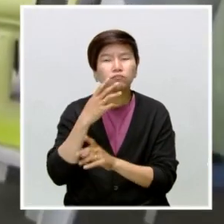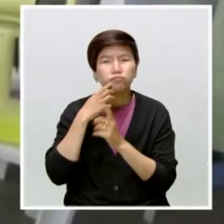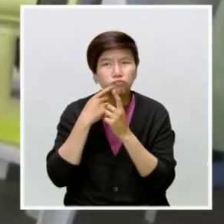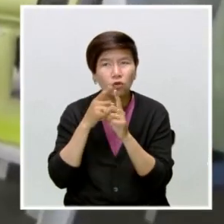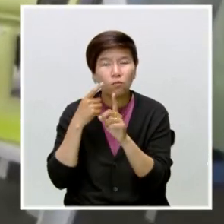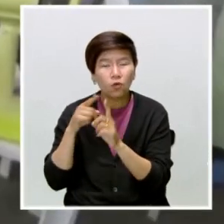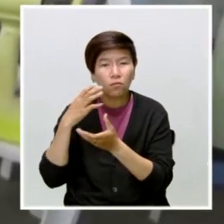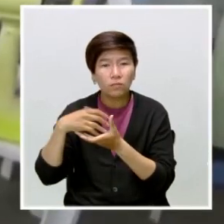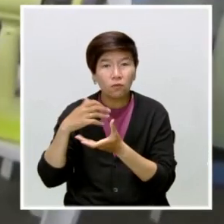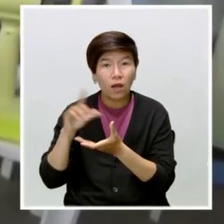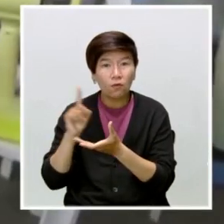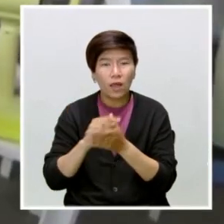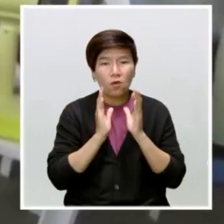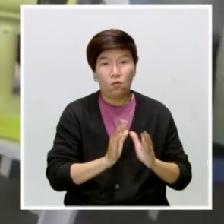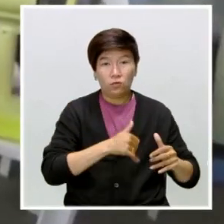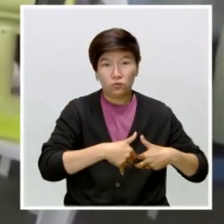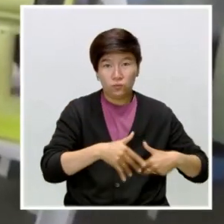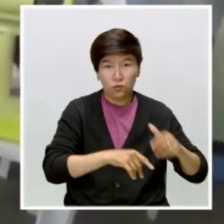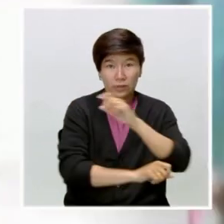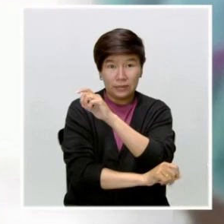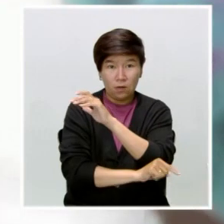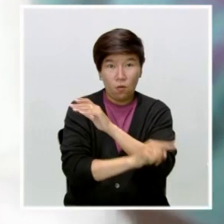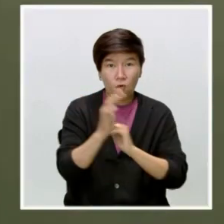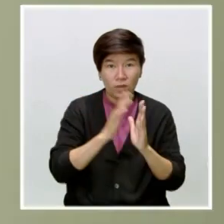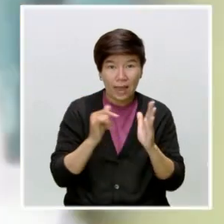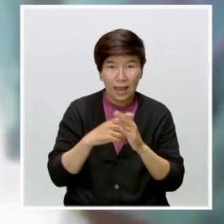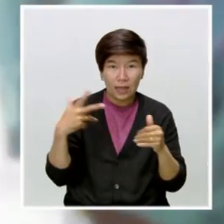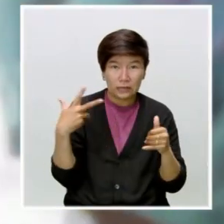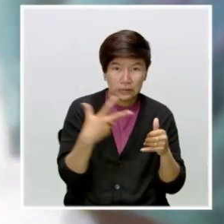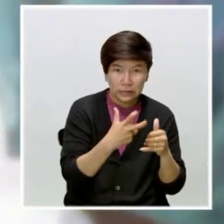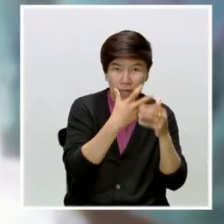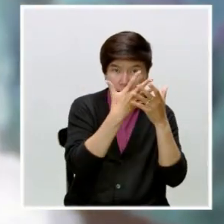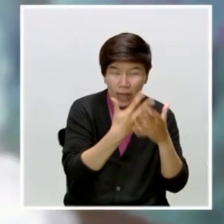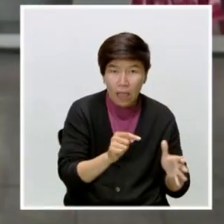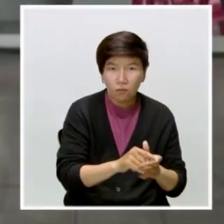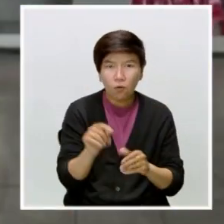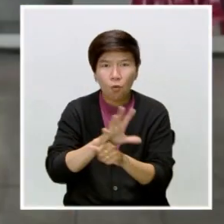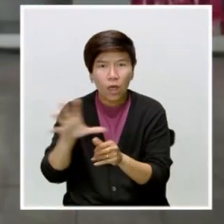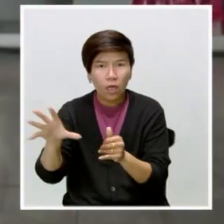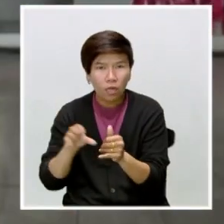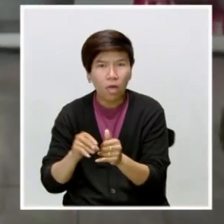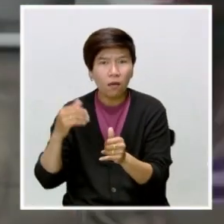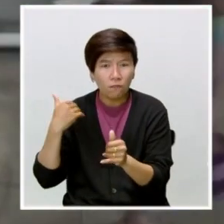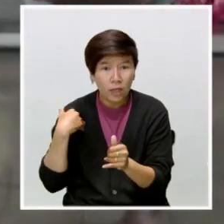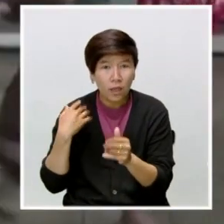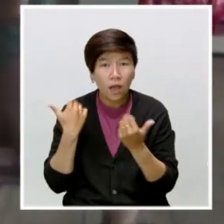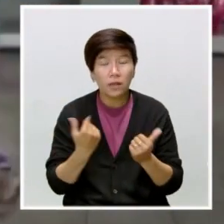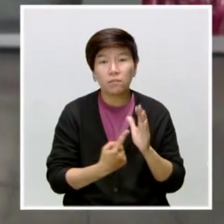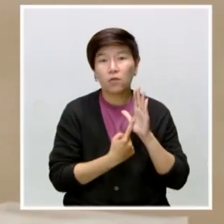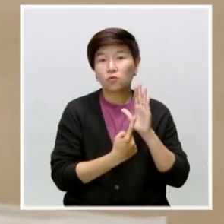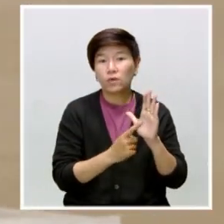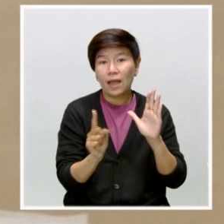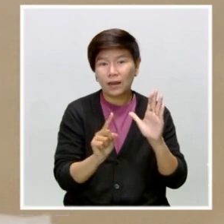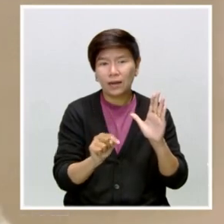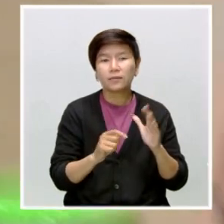หลังจากที่มีคนฉีดวัคซีนต้านโควิด-19 เข้าไปแล้วกลับมีการติดเชื้อโควิดได้อีกนะคะอย่างเช่นเร็วๆนี้ค่ะมี